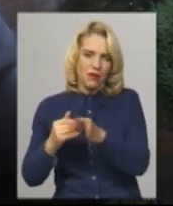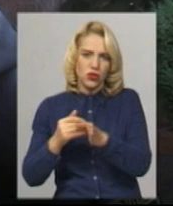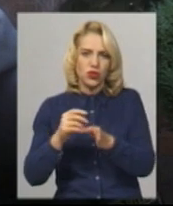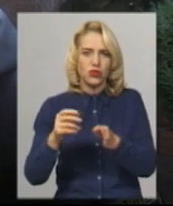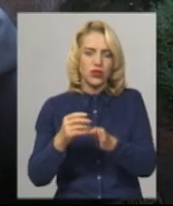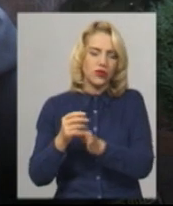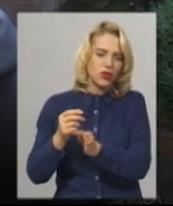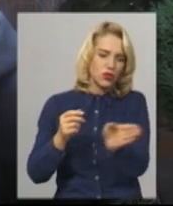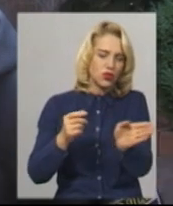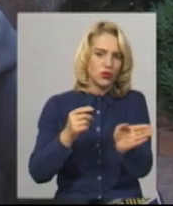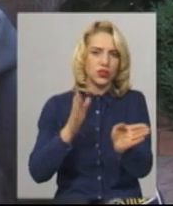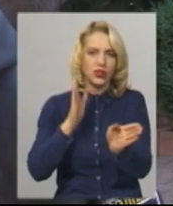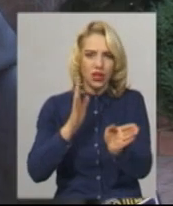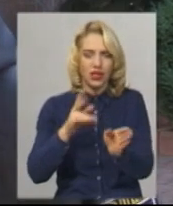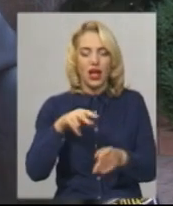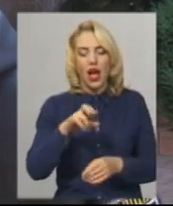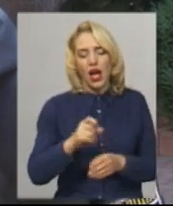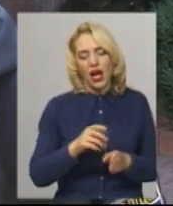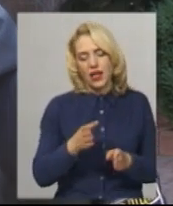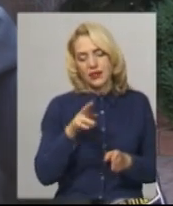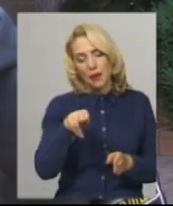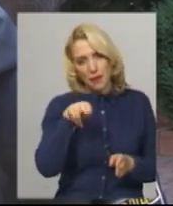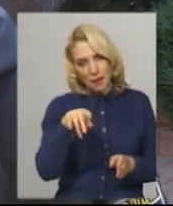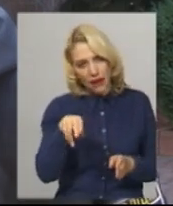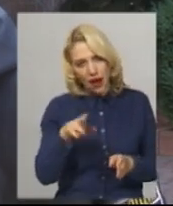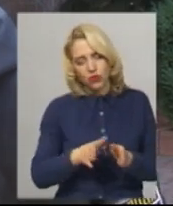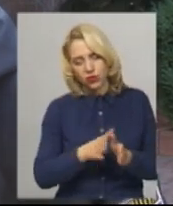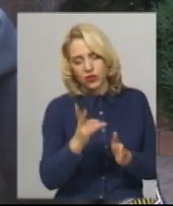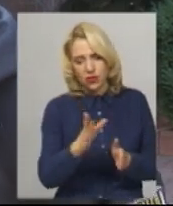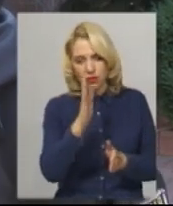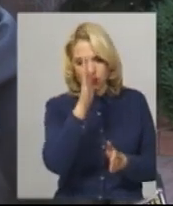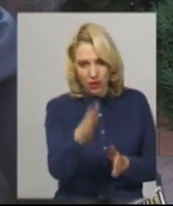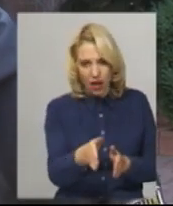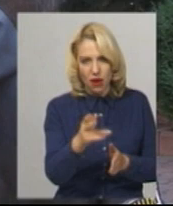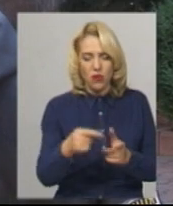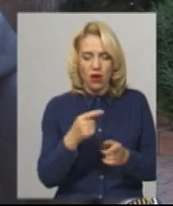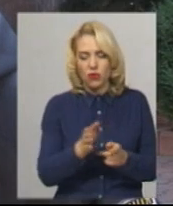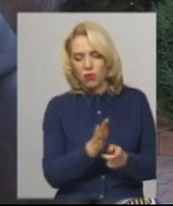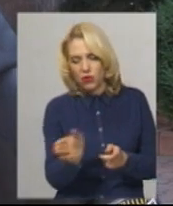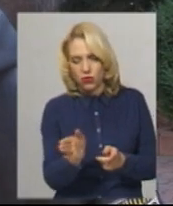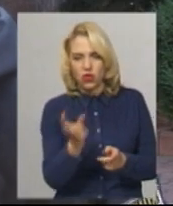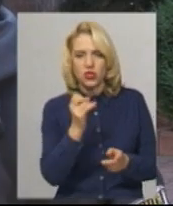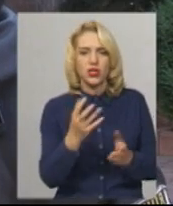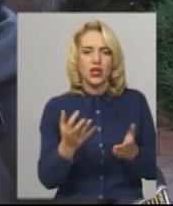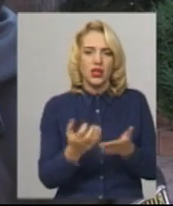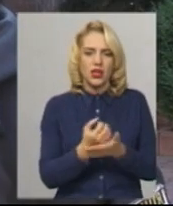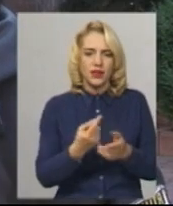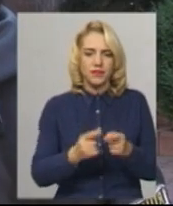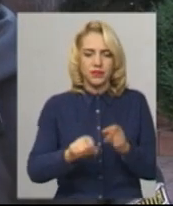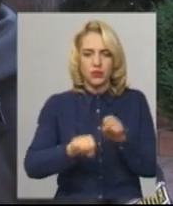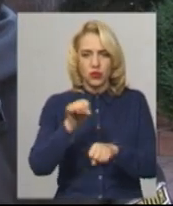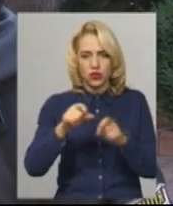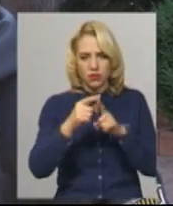та поворот лише ліворуч, з крайньої правої смуги дозволено рух прямо та рух праворуч або розворот у цьому ж напрямку. З приводу відео